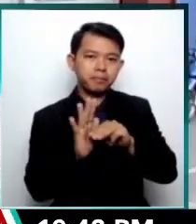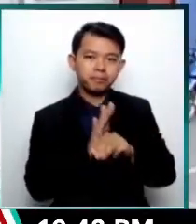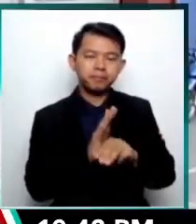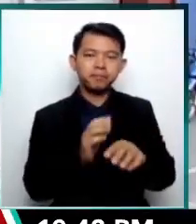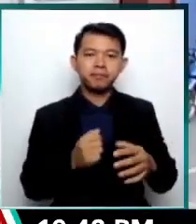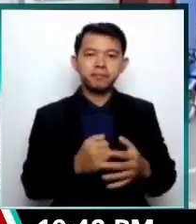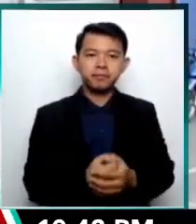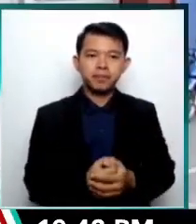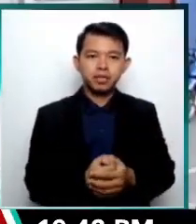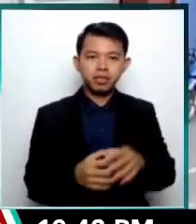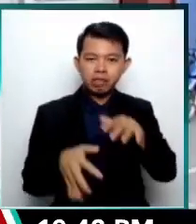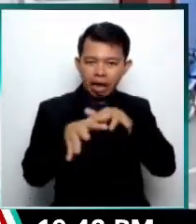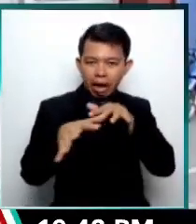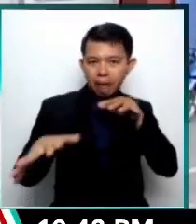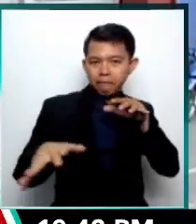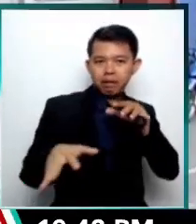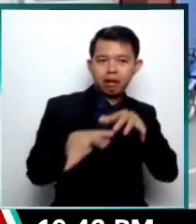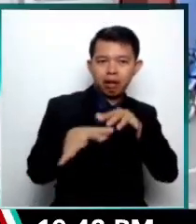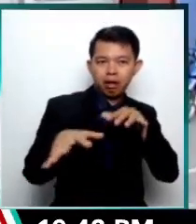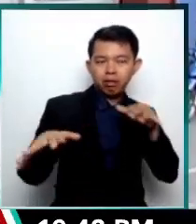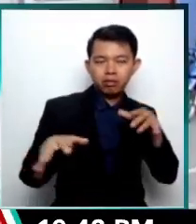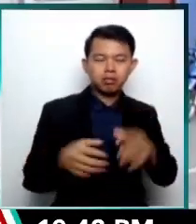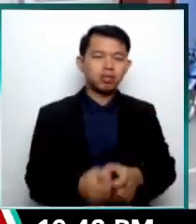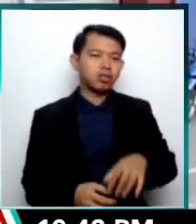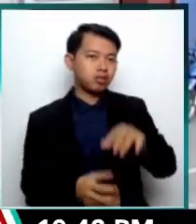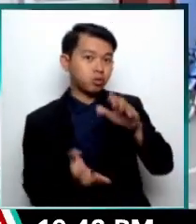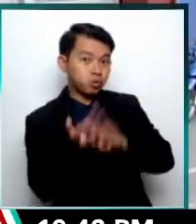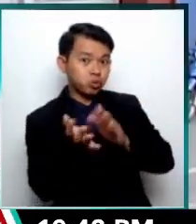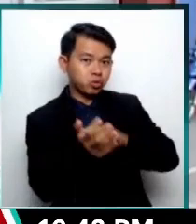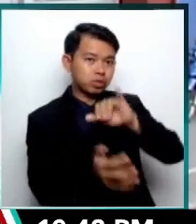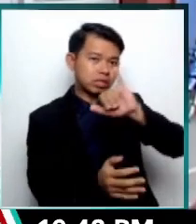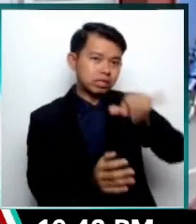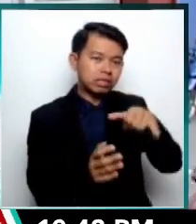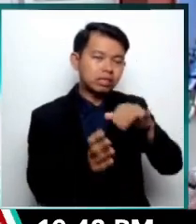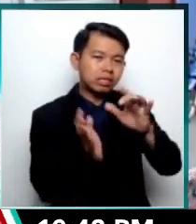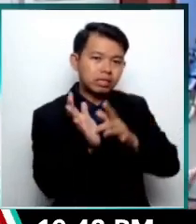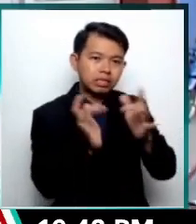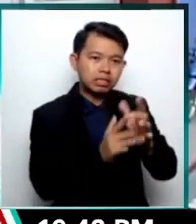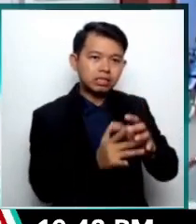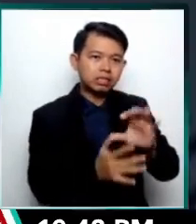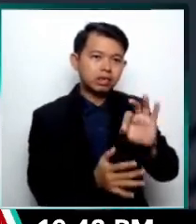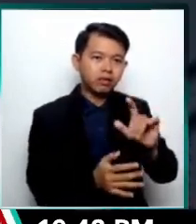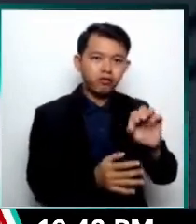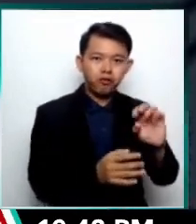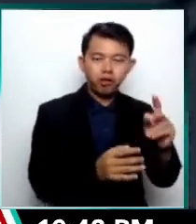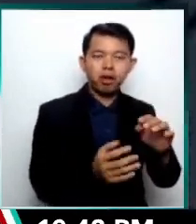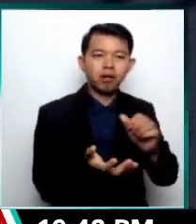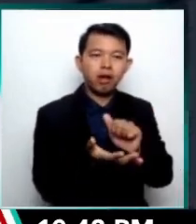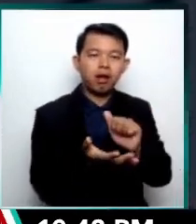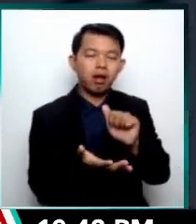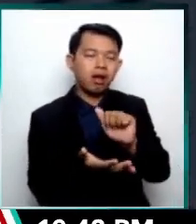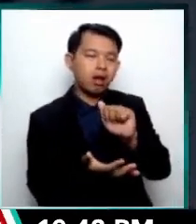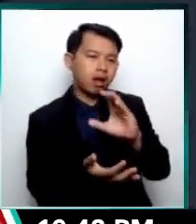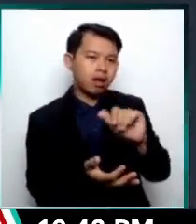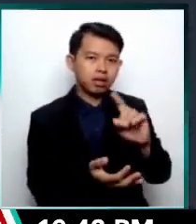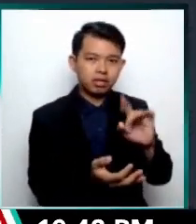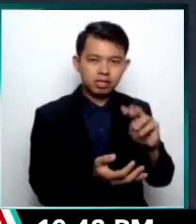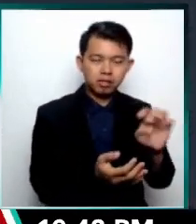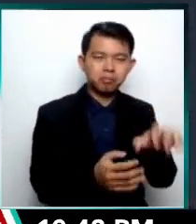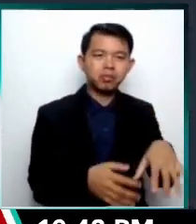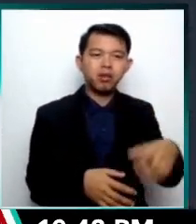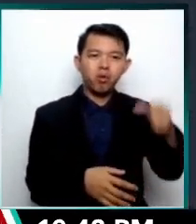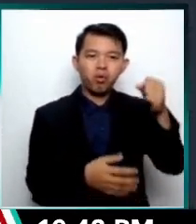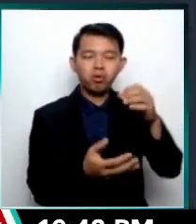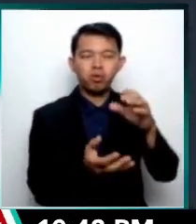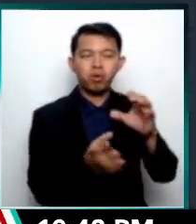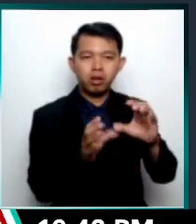ng Jesus Flock Academy simula kahapon ng tanghali. Mahigit 24 oras na natili sa poste ang lalaki na tumawid pa